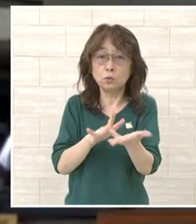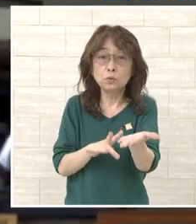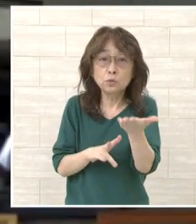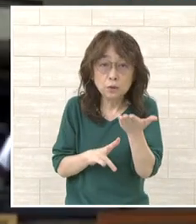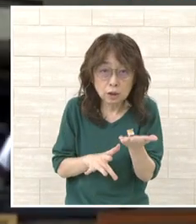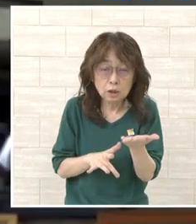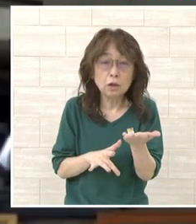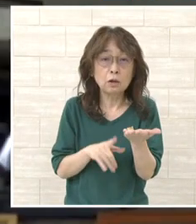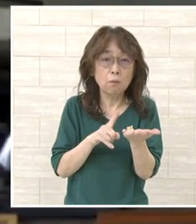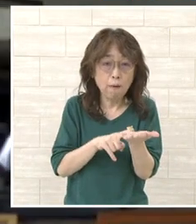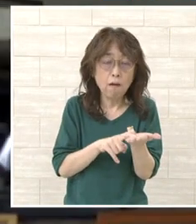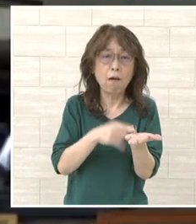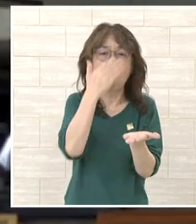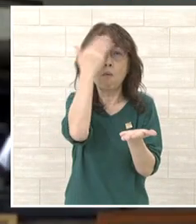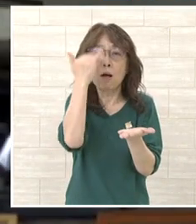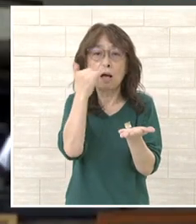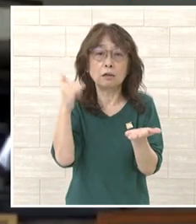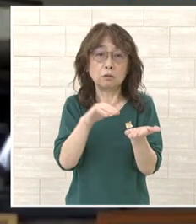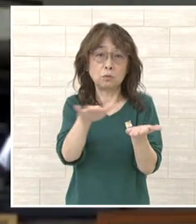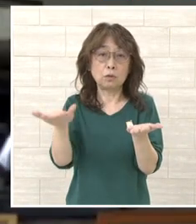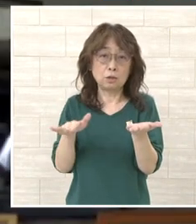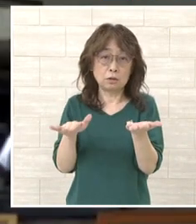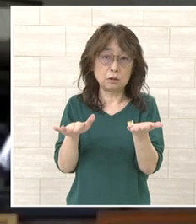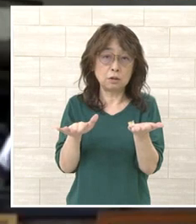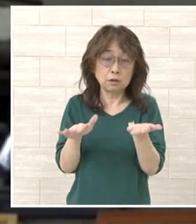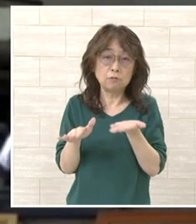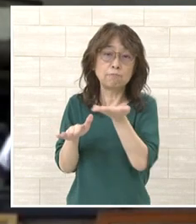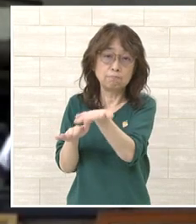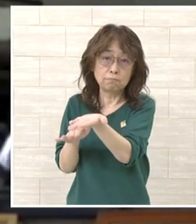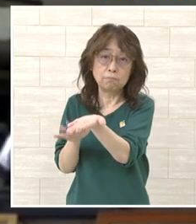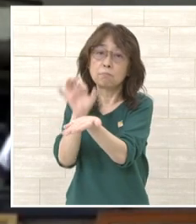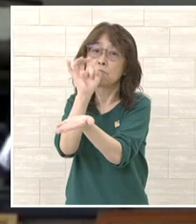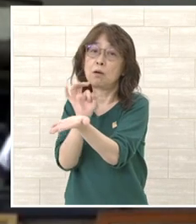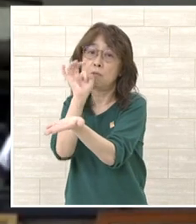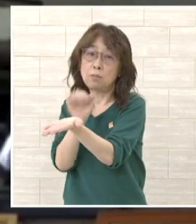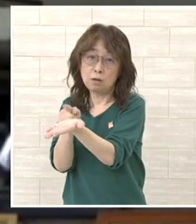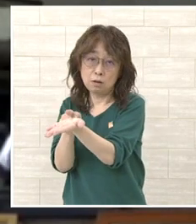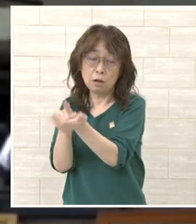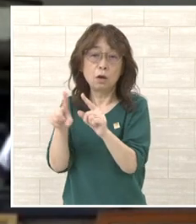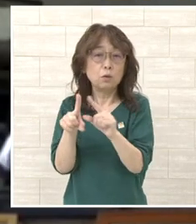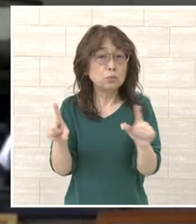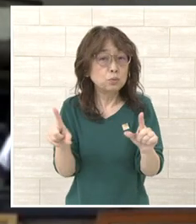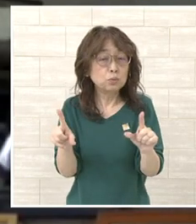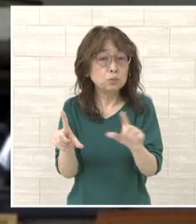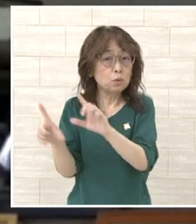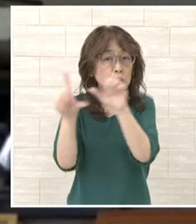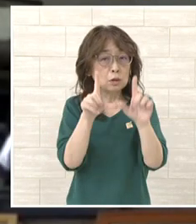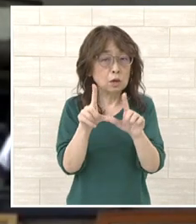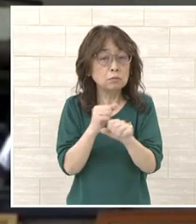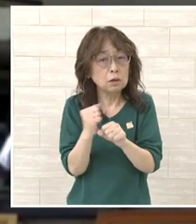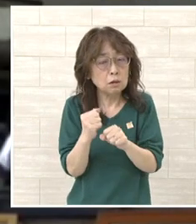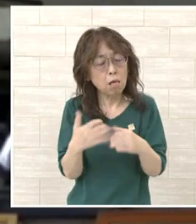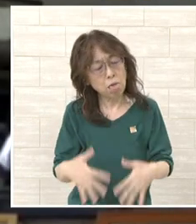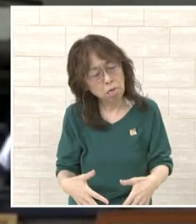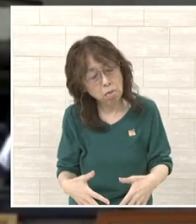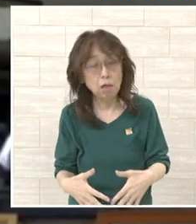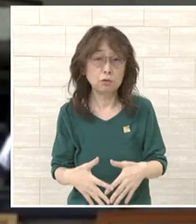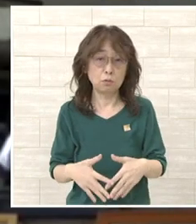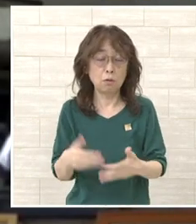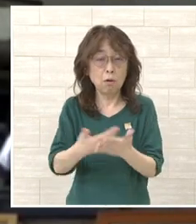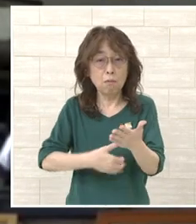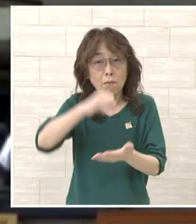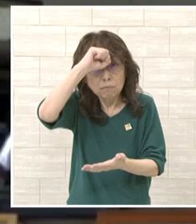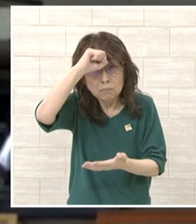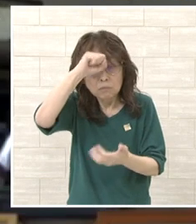なくともまずは若い世代に使えるっていうところが大きいので、普通の生活ができなくなるような倦怠感とか、そういういわゆるロング